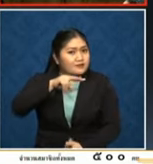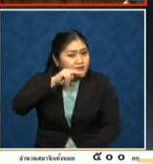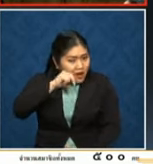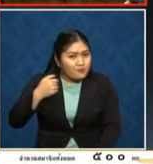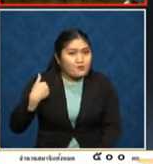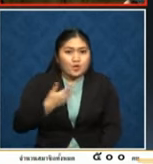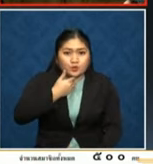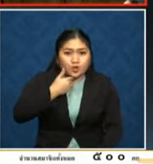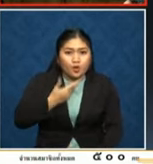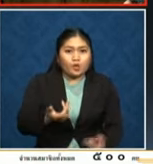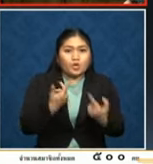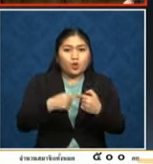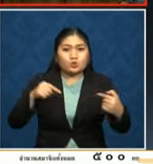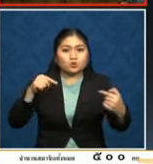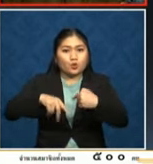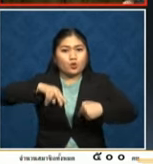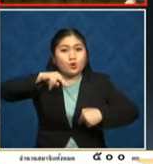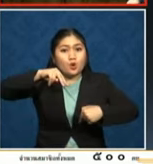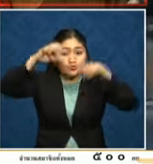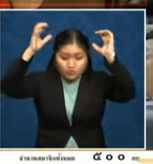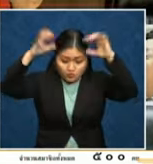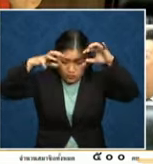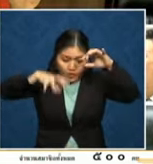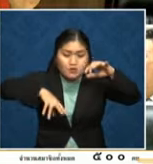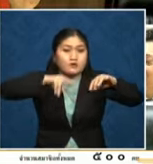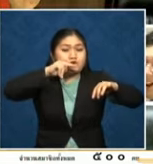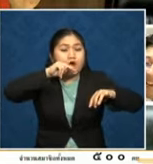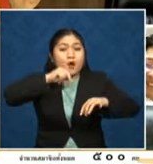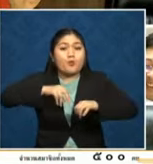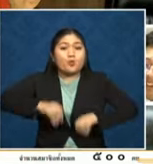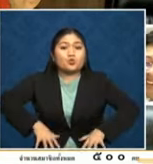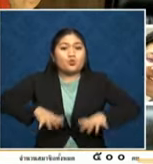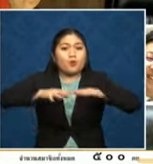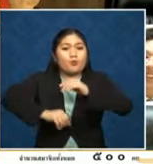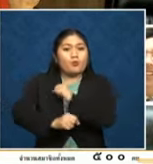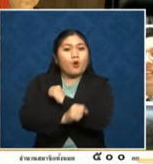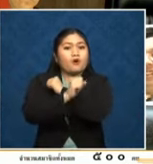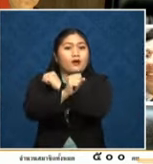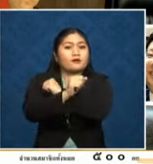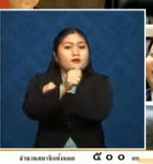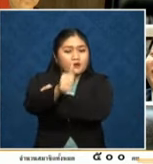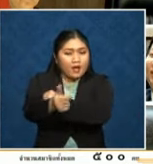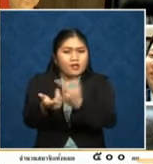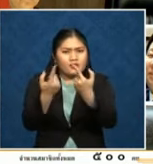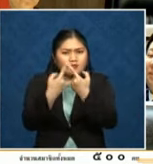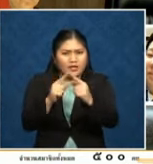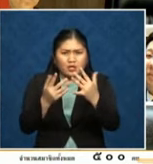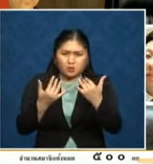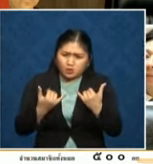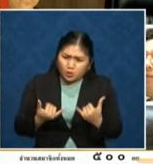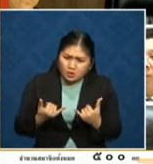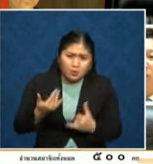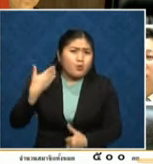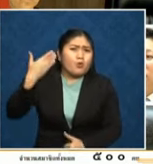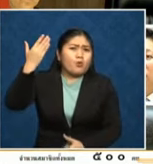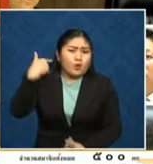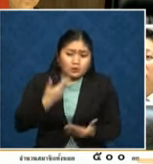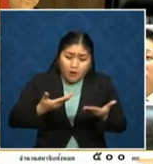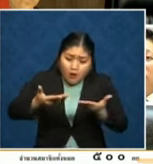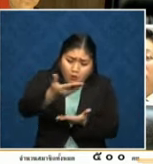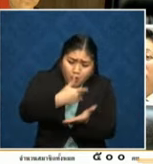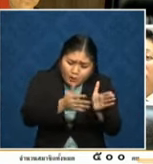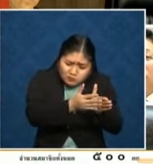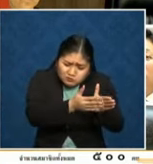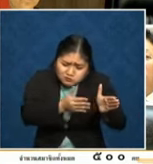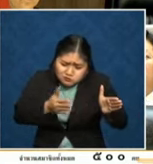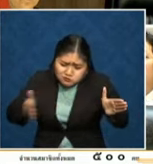น้าฝนก็จะทำให้ป้องกันน้ำท่วมให้กับอีกหลายอำเภอของจังหวัดสุรินทร์แต่จนบัดนี้ตั้งแต่วันที่ดิฉันหารือยัง